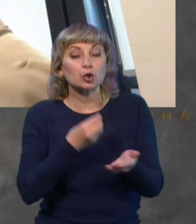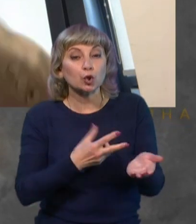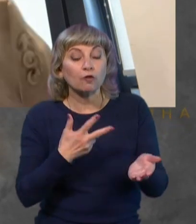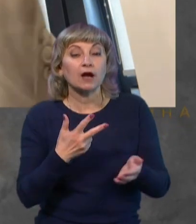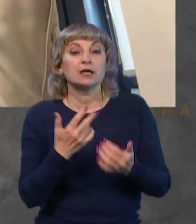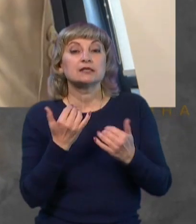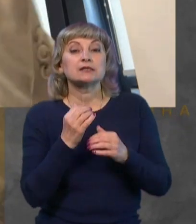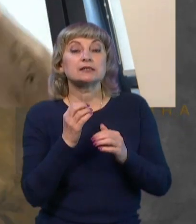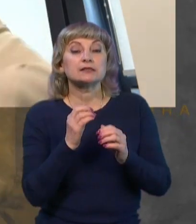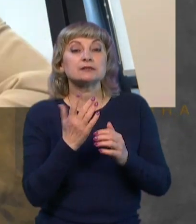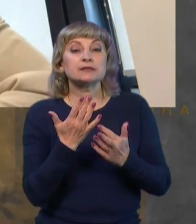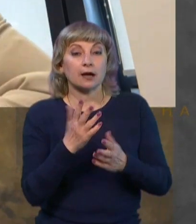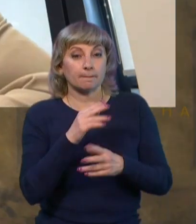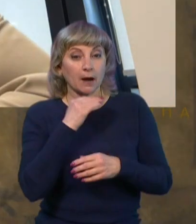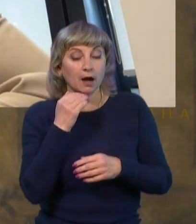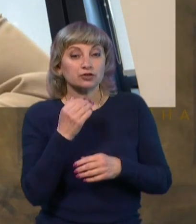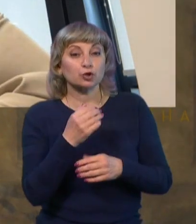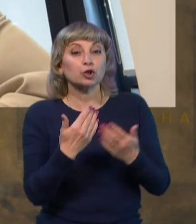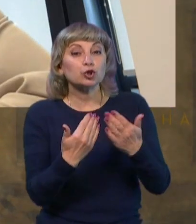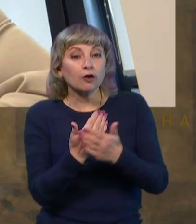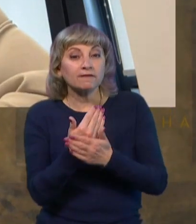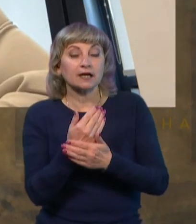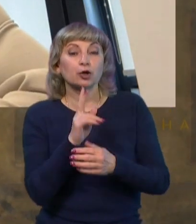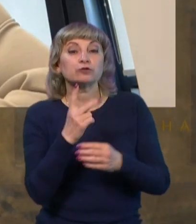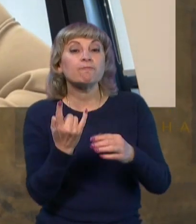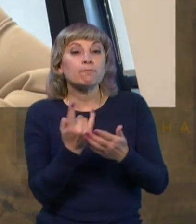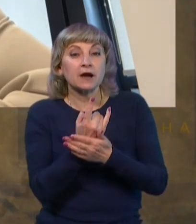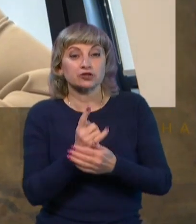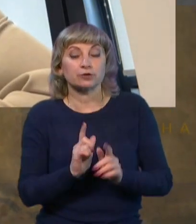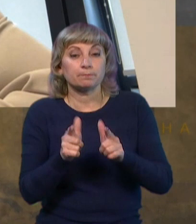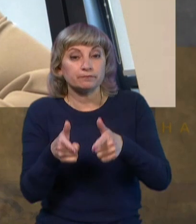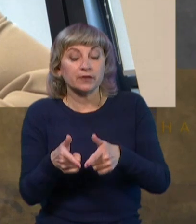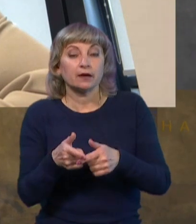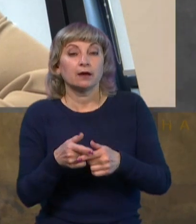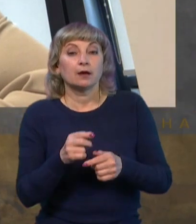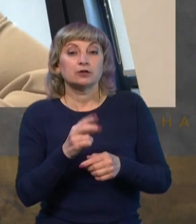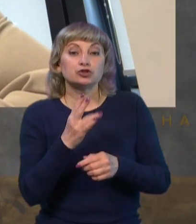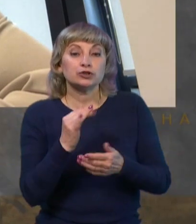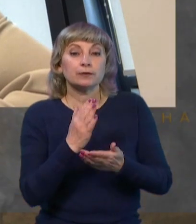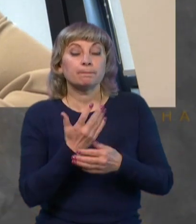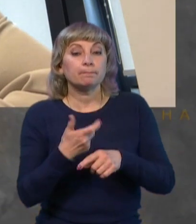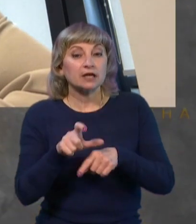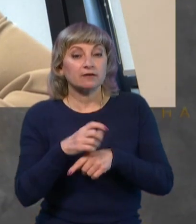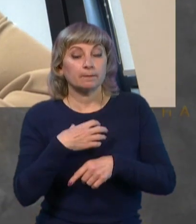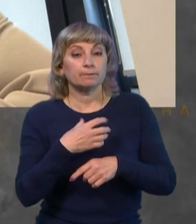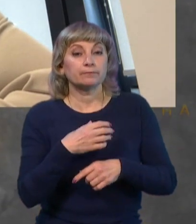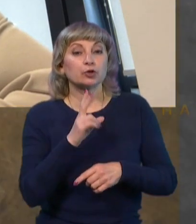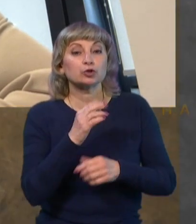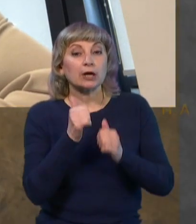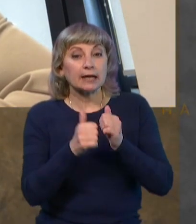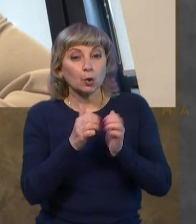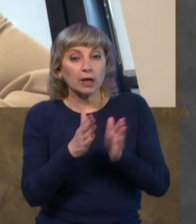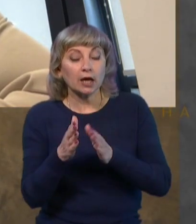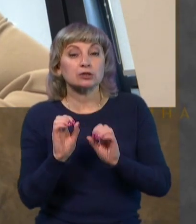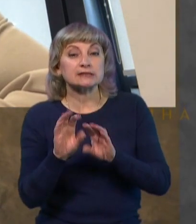них нових, тих, хто приходять вперше? Чи переважає кількість тих, хто регулярно здає?